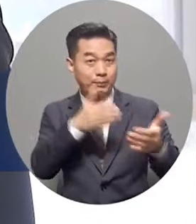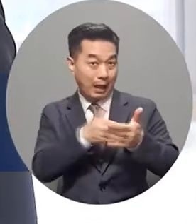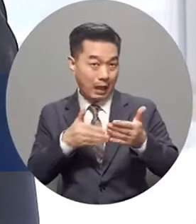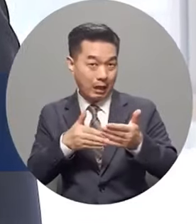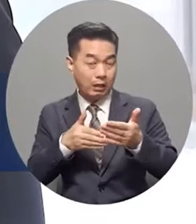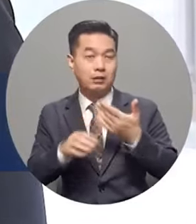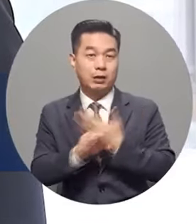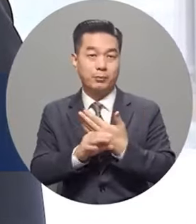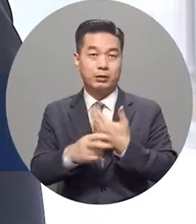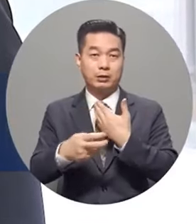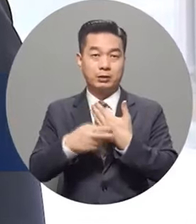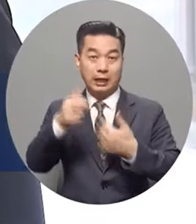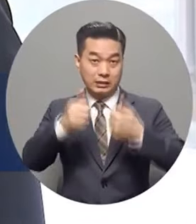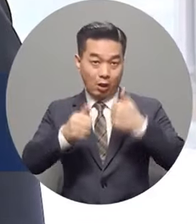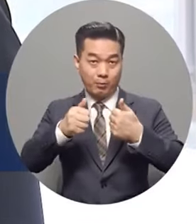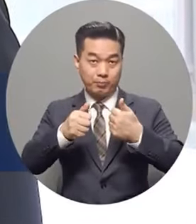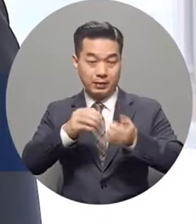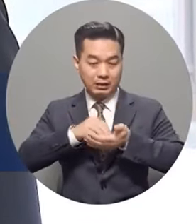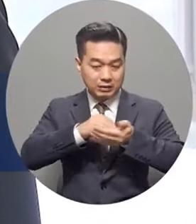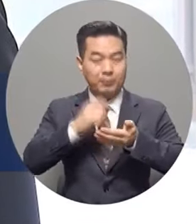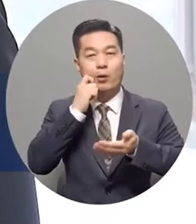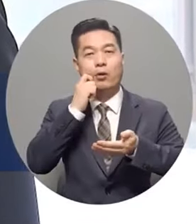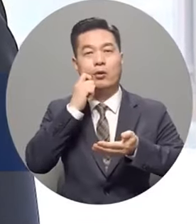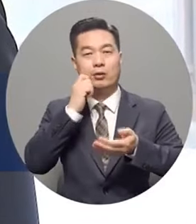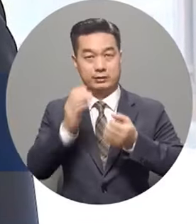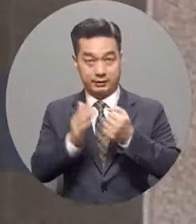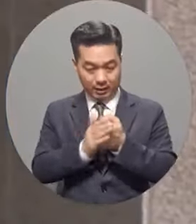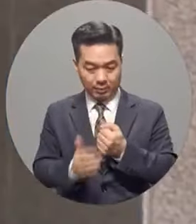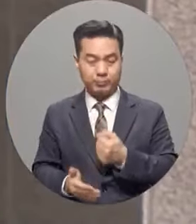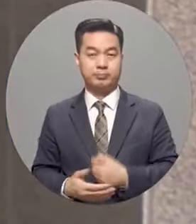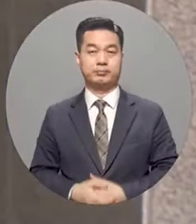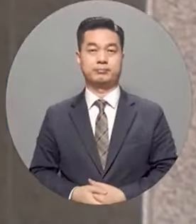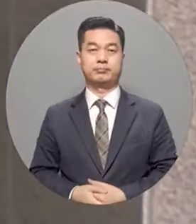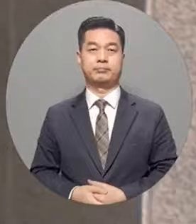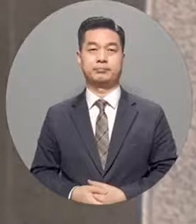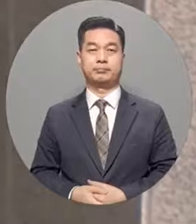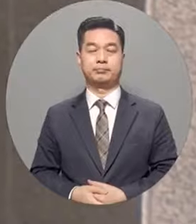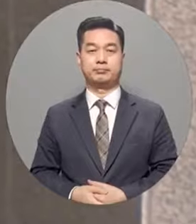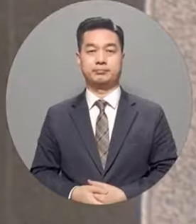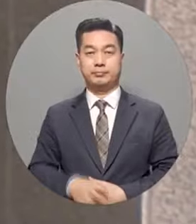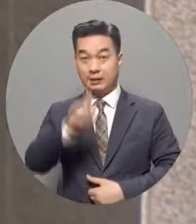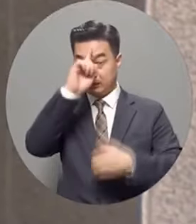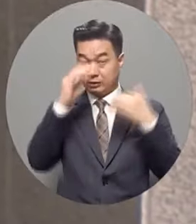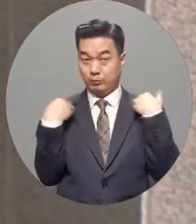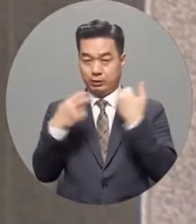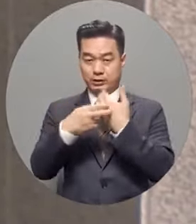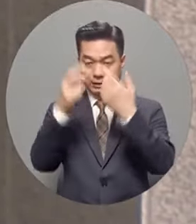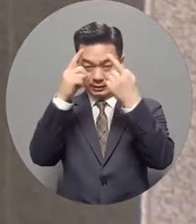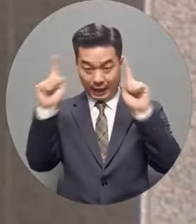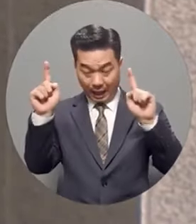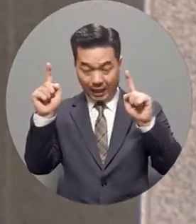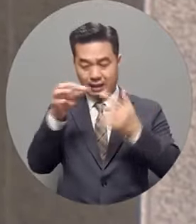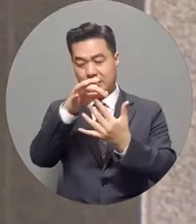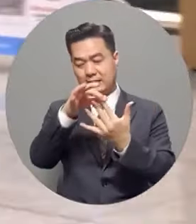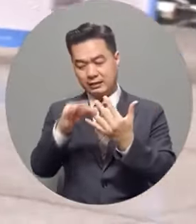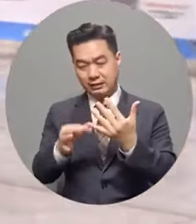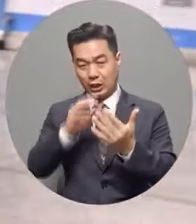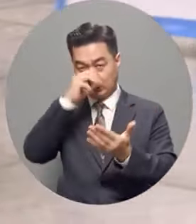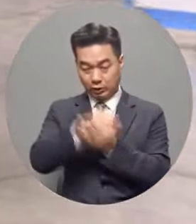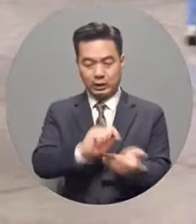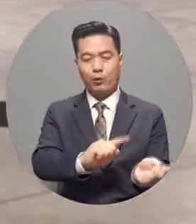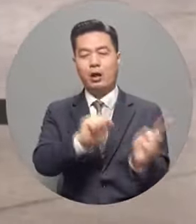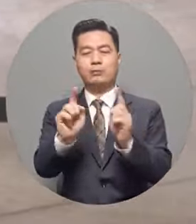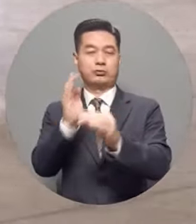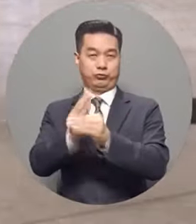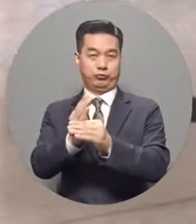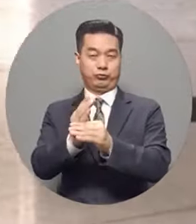그렇게 되면 의사고시에 응시할 수 없게 되기 때문에 정부는 의대 학사 일정이 정상화되고 있다는 입장이지만 아직